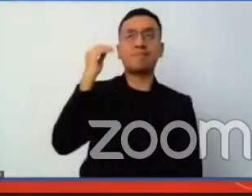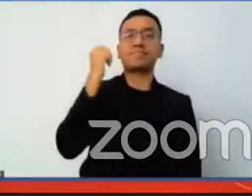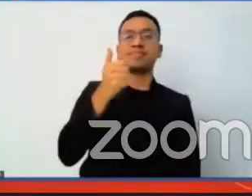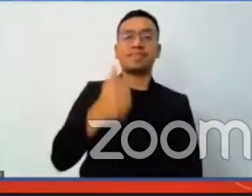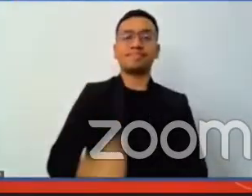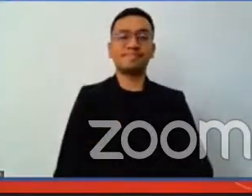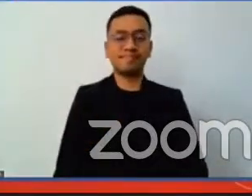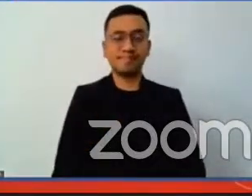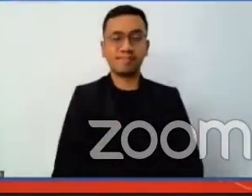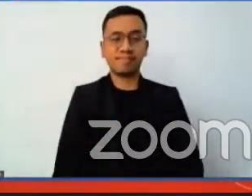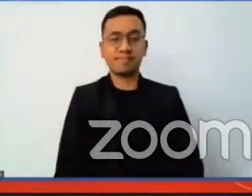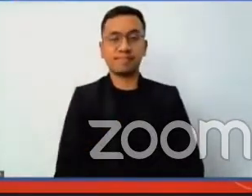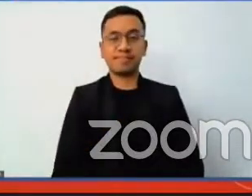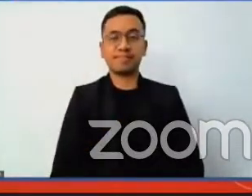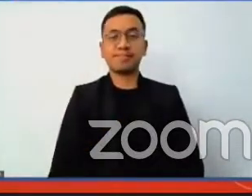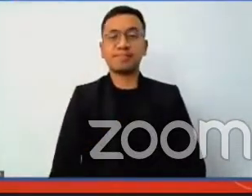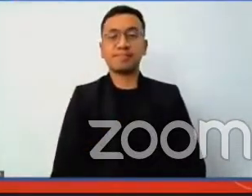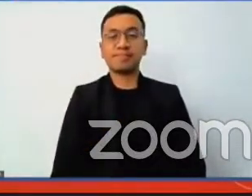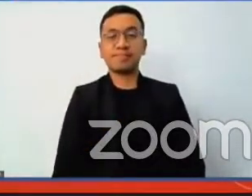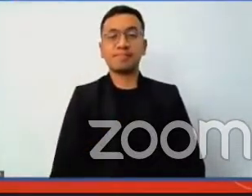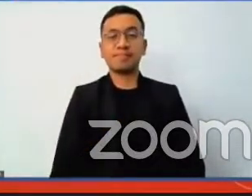Direktur. Terima kasih.